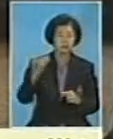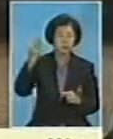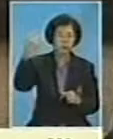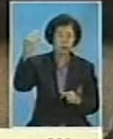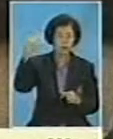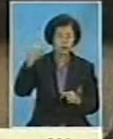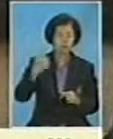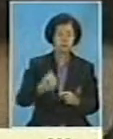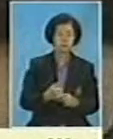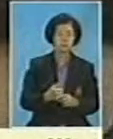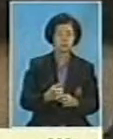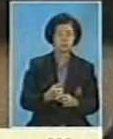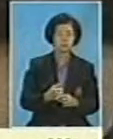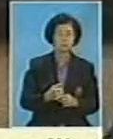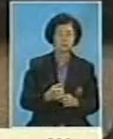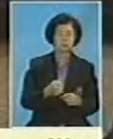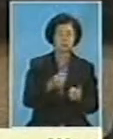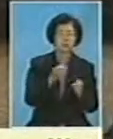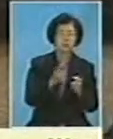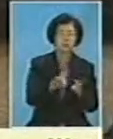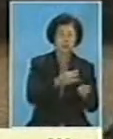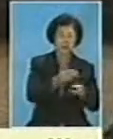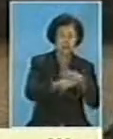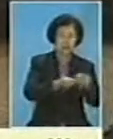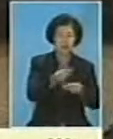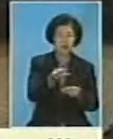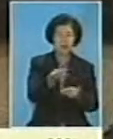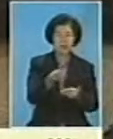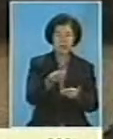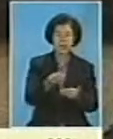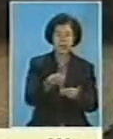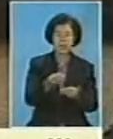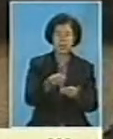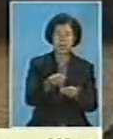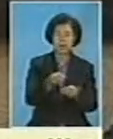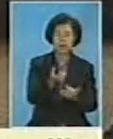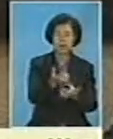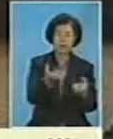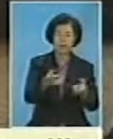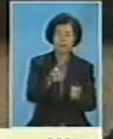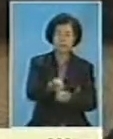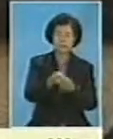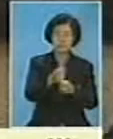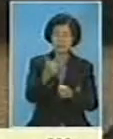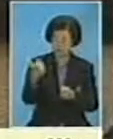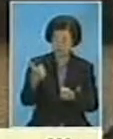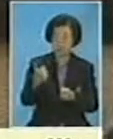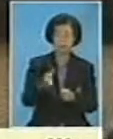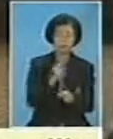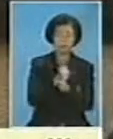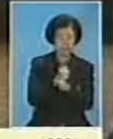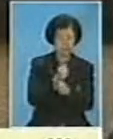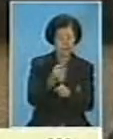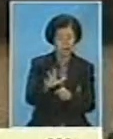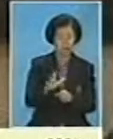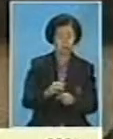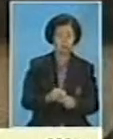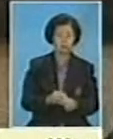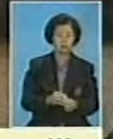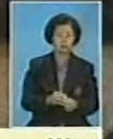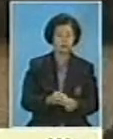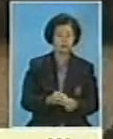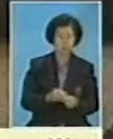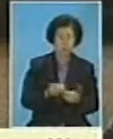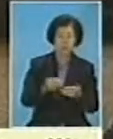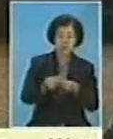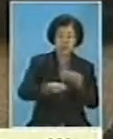าในยุทธศาสตร์การระบายสินค้าเกษตรอื่นก็เคยดำเนินการมาแล้วดังนั้นในการ